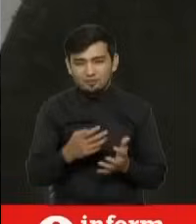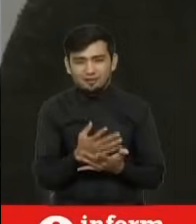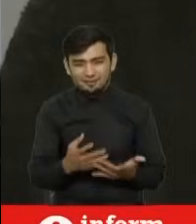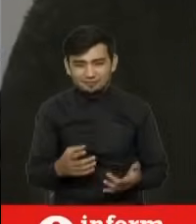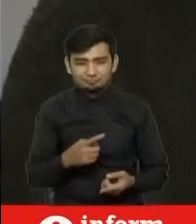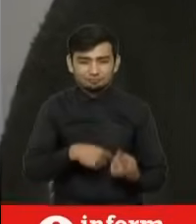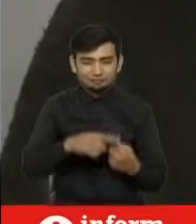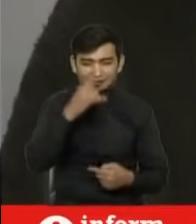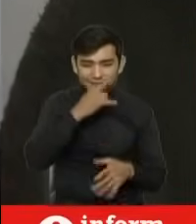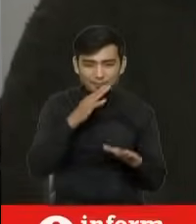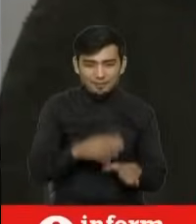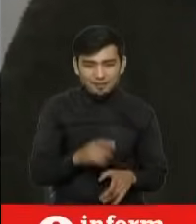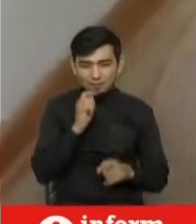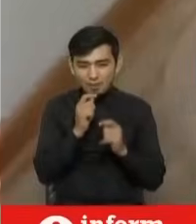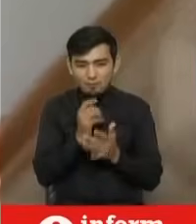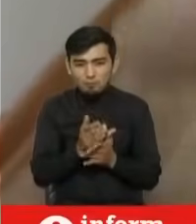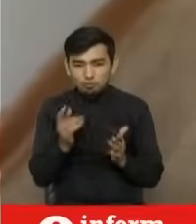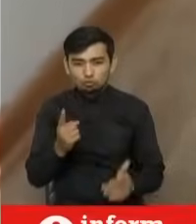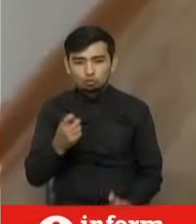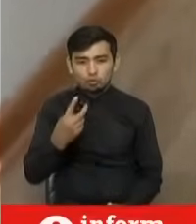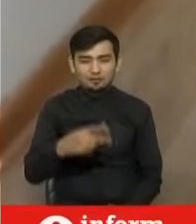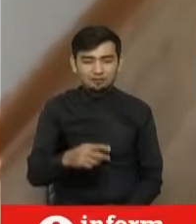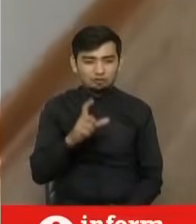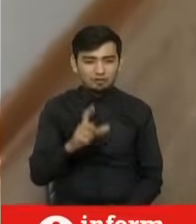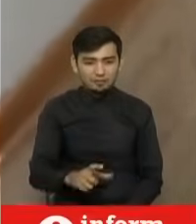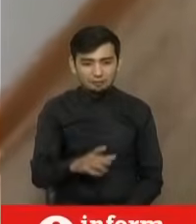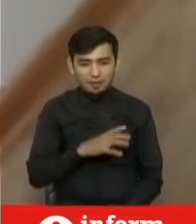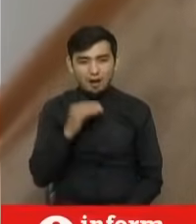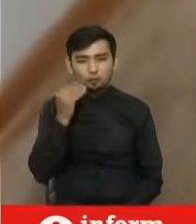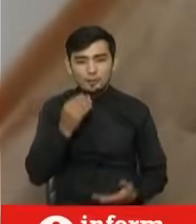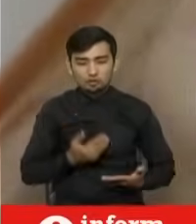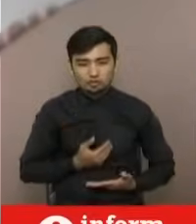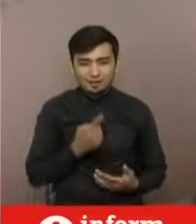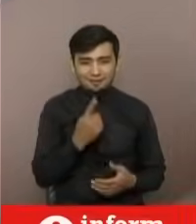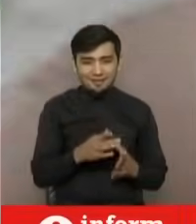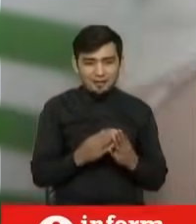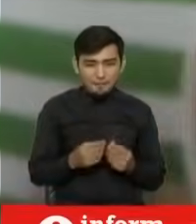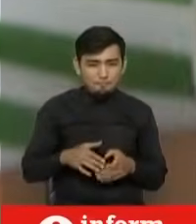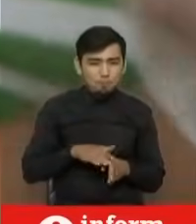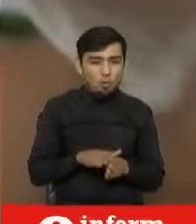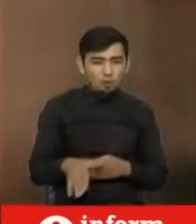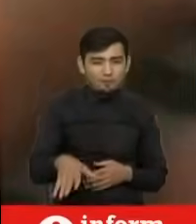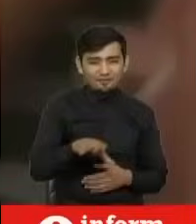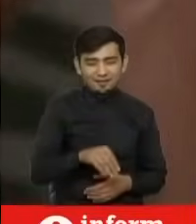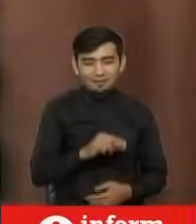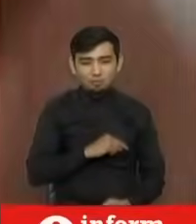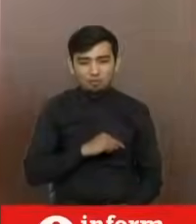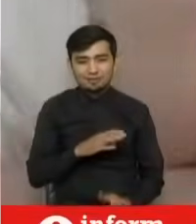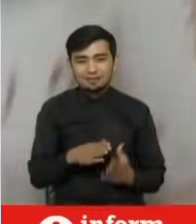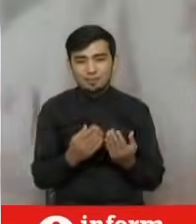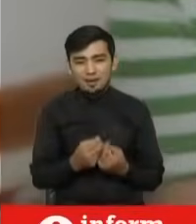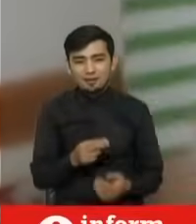развитие Казахстана награждены больше 120 человек а в Ахтубе живёт целая династия Металлургов в семье кайрона